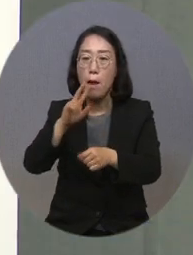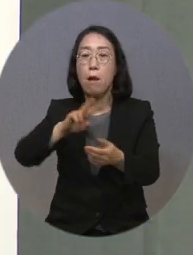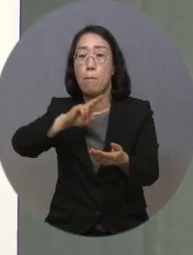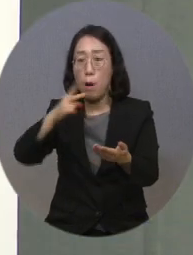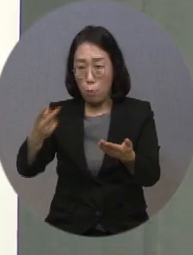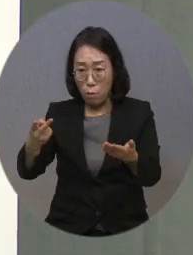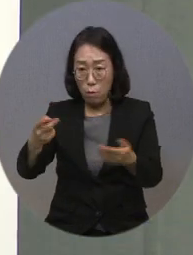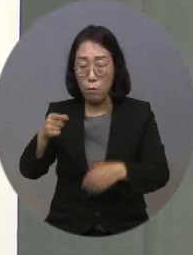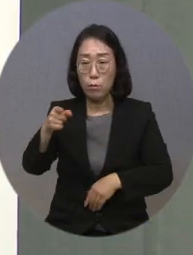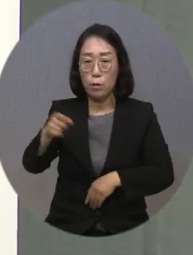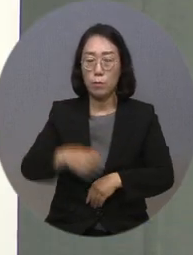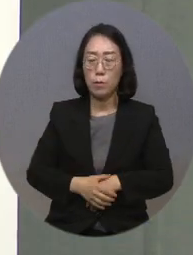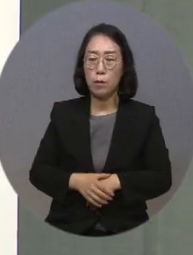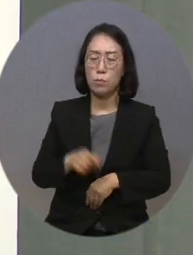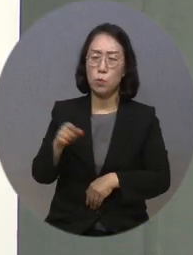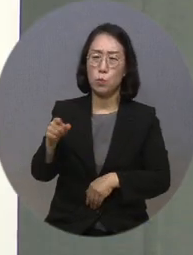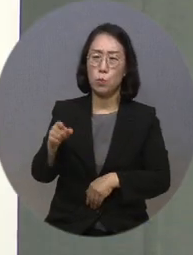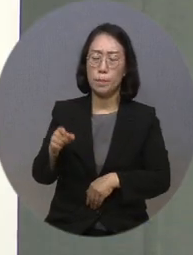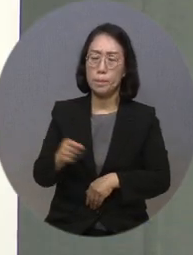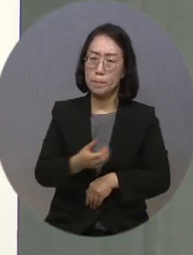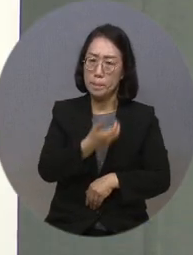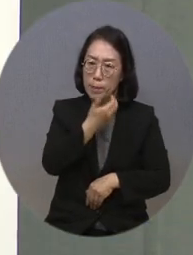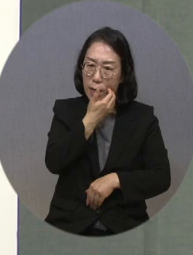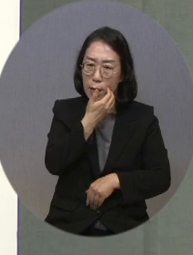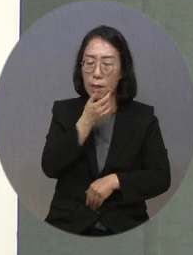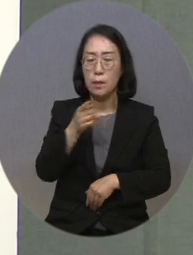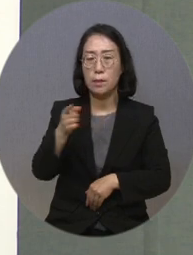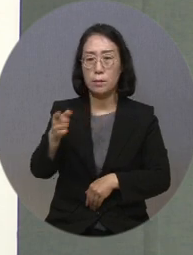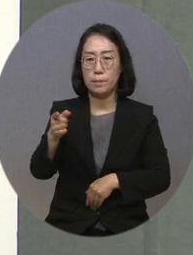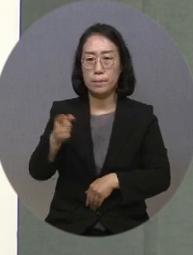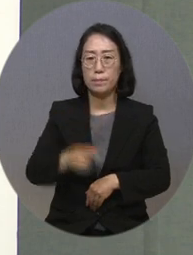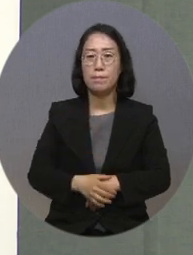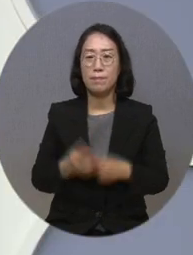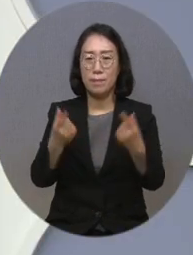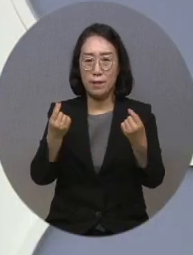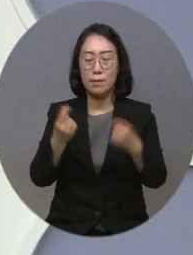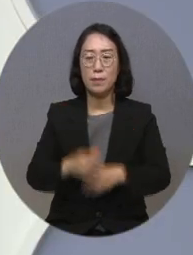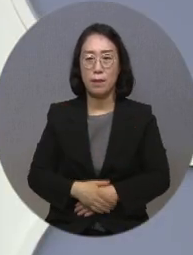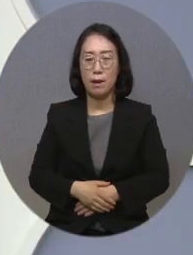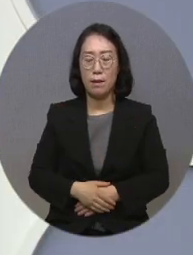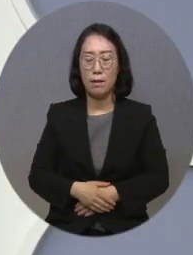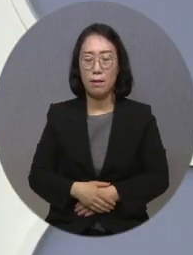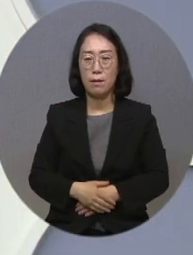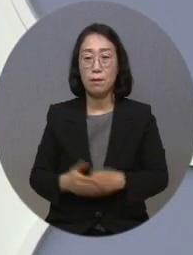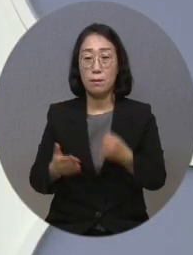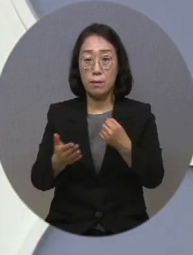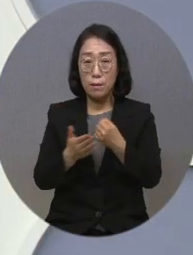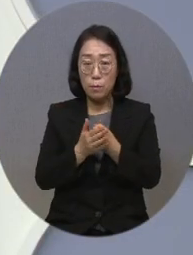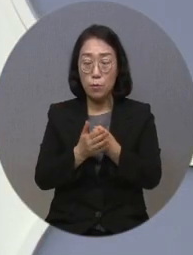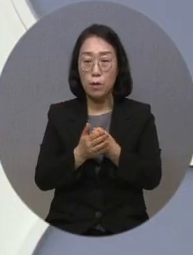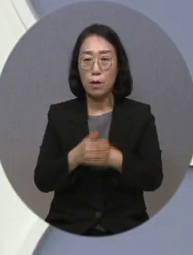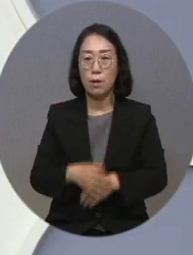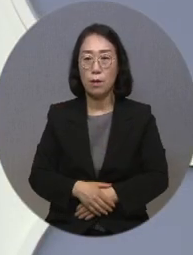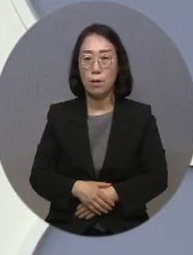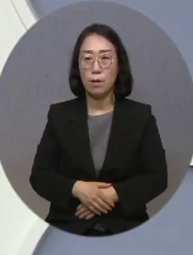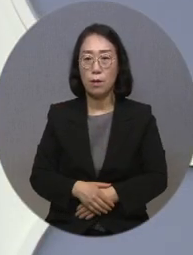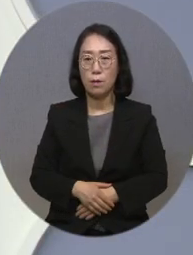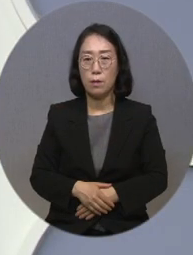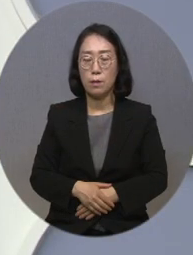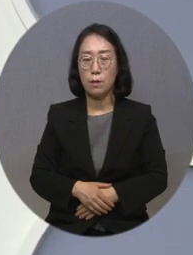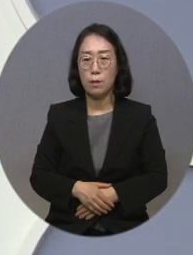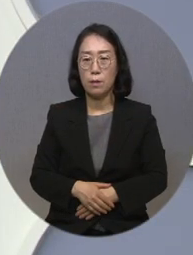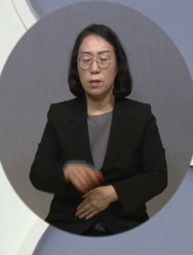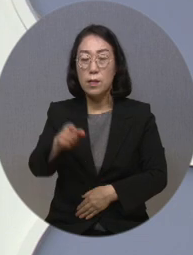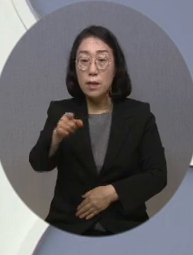꼼수다. 저는 후한무치한 행동이다 이렇게까지 표현하고 싶습니다. 그러니까 이것은 그러니까 맞배기로 내놓고서 서로